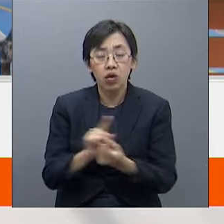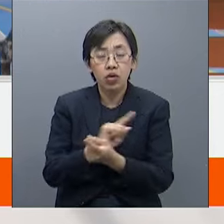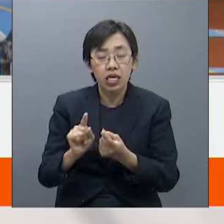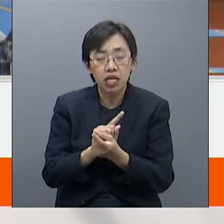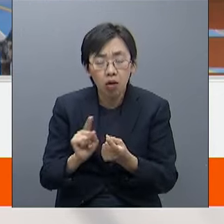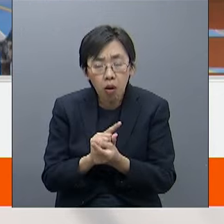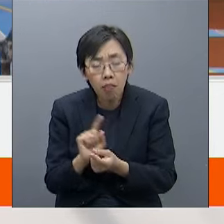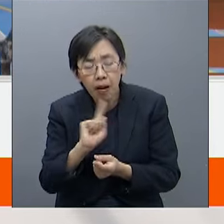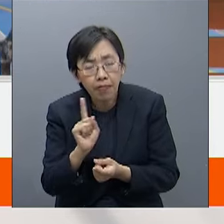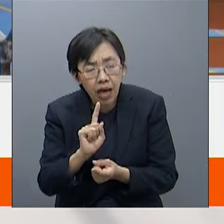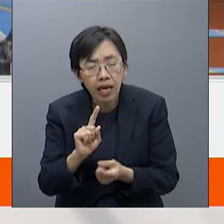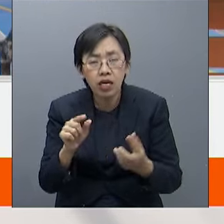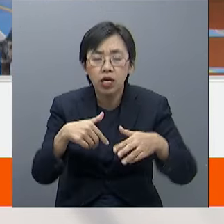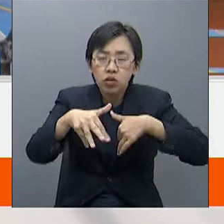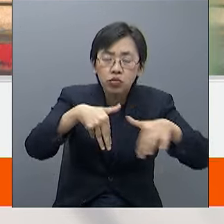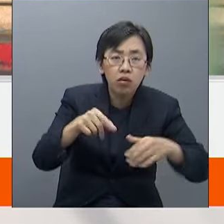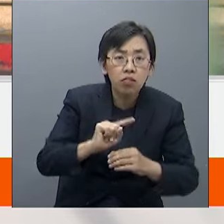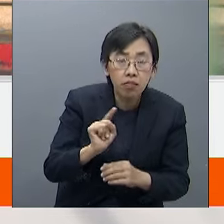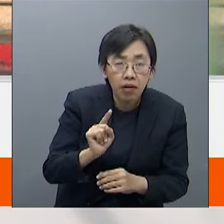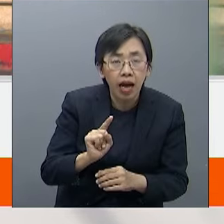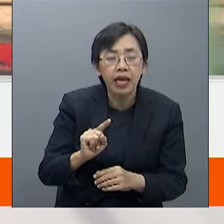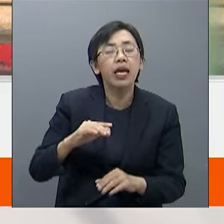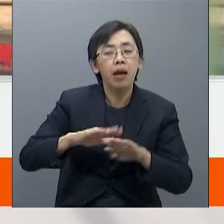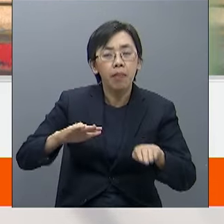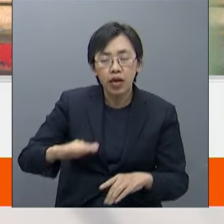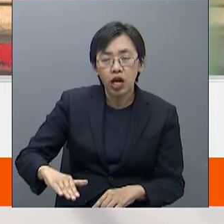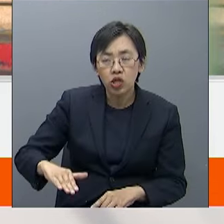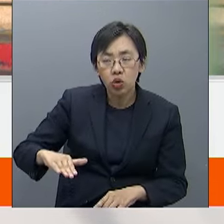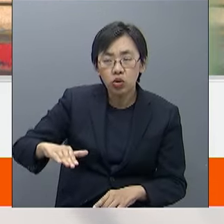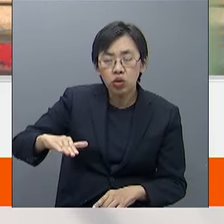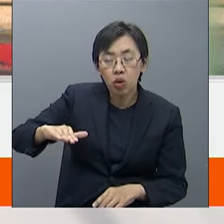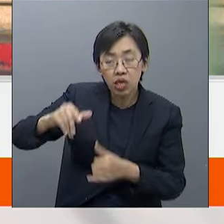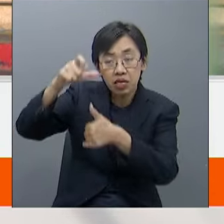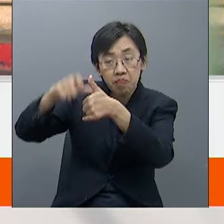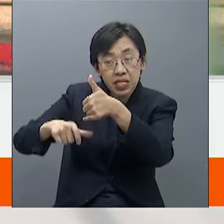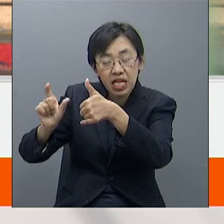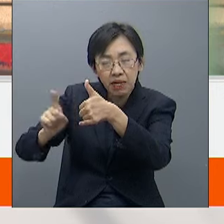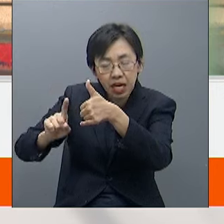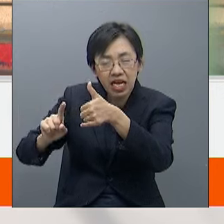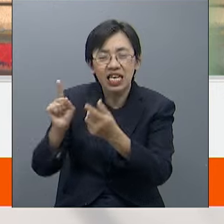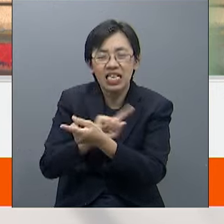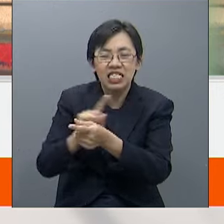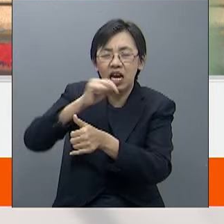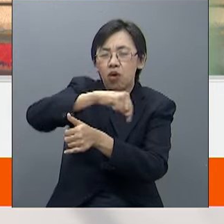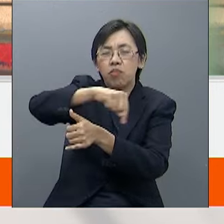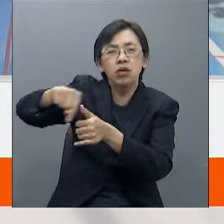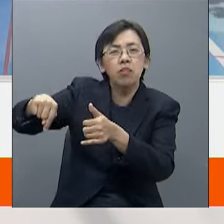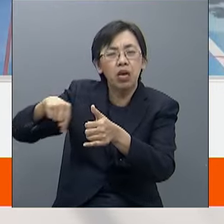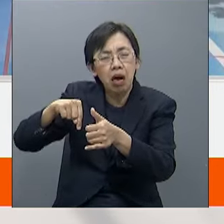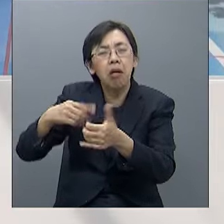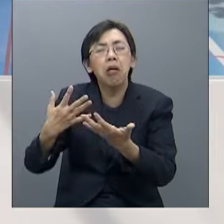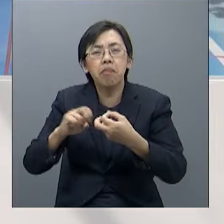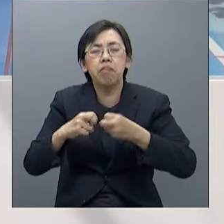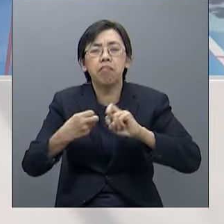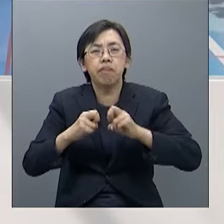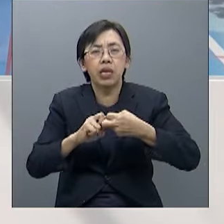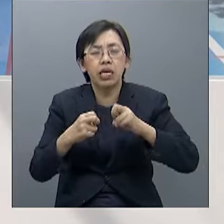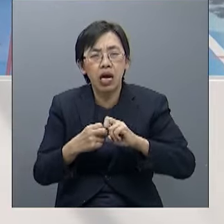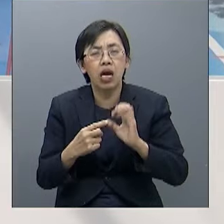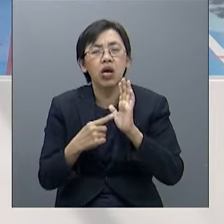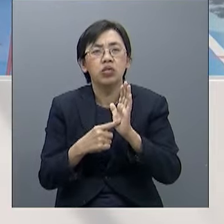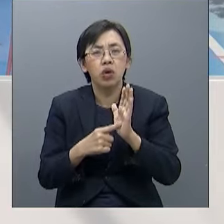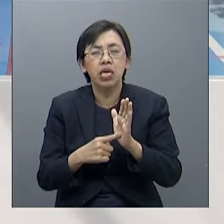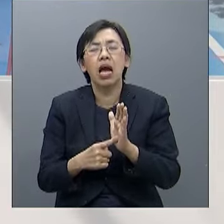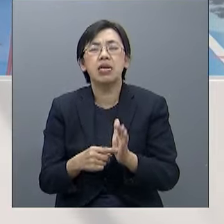ะการที่เราเห็นปัญหาพฤติกรรมของเด็กมันกำลังสะท้อนเราว่าเรากำลังอยู่ในสังคมที่มันก็มีปัญหานะคะไม่ว่าจะเรื่องของความแร